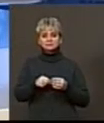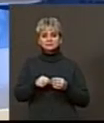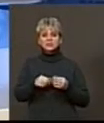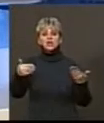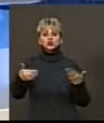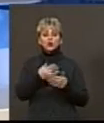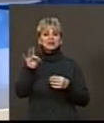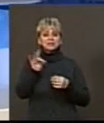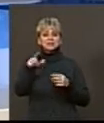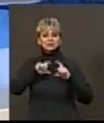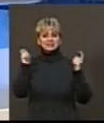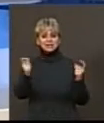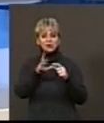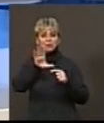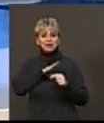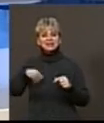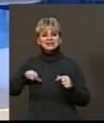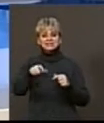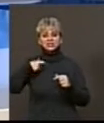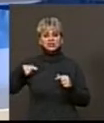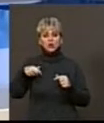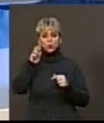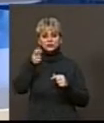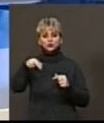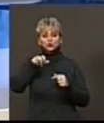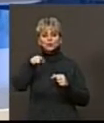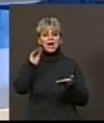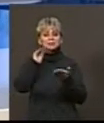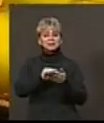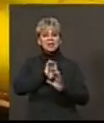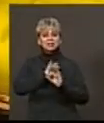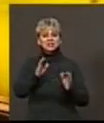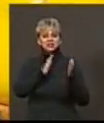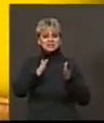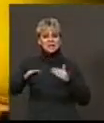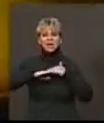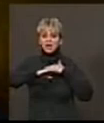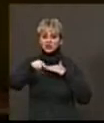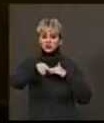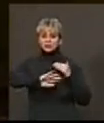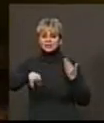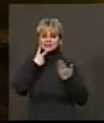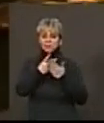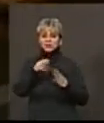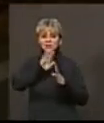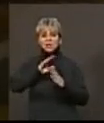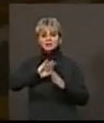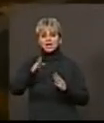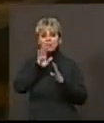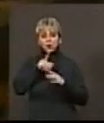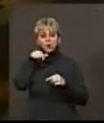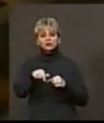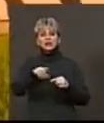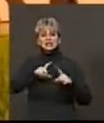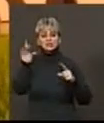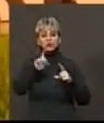На новом ростовском стадионе побывали донские депутаты Госдумы и отметили отличное состояние газона, несмотря на ненастье. Сейчас на